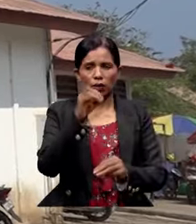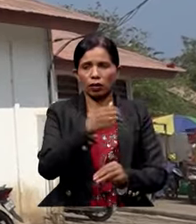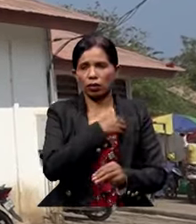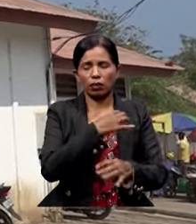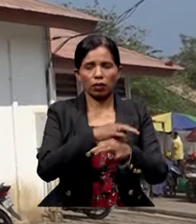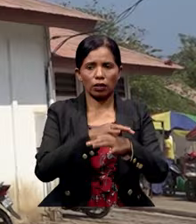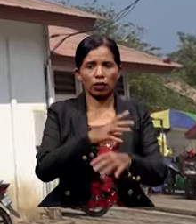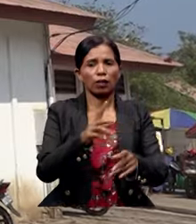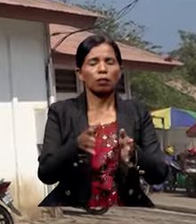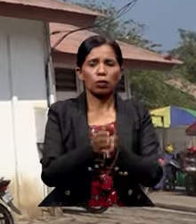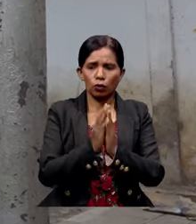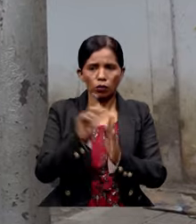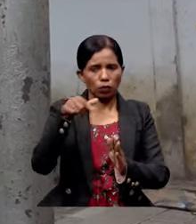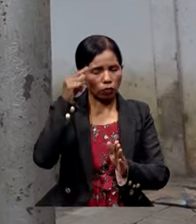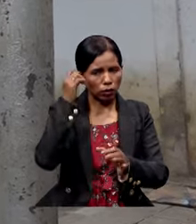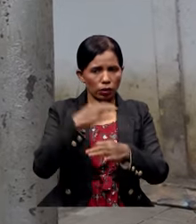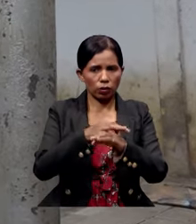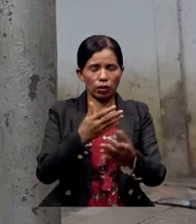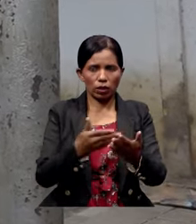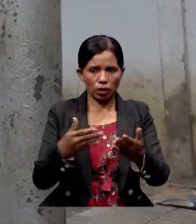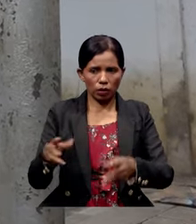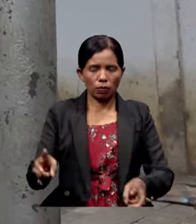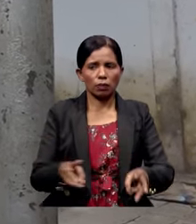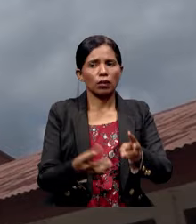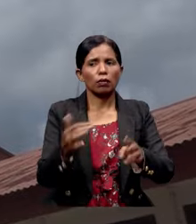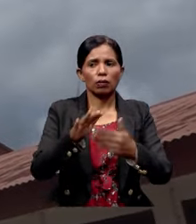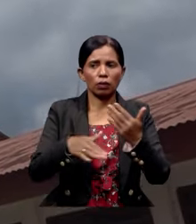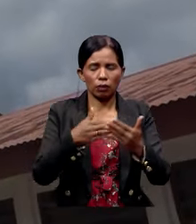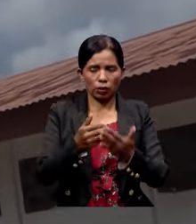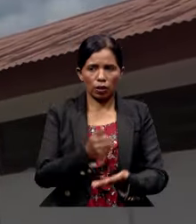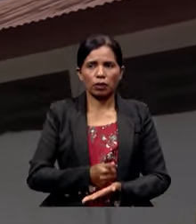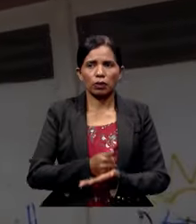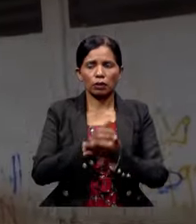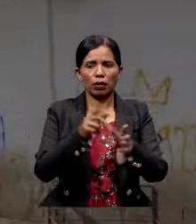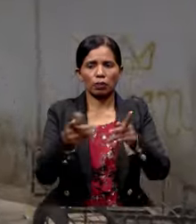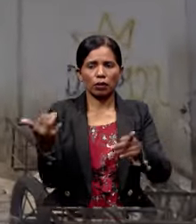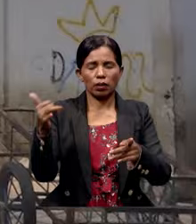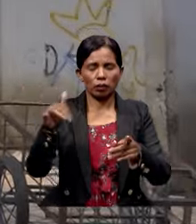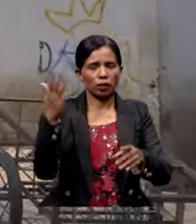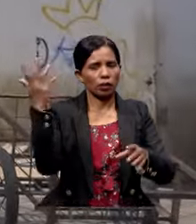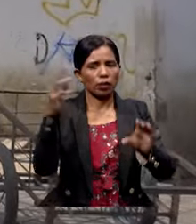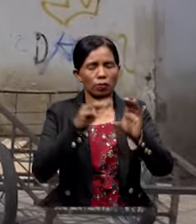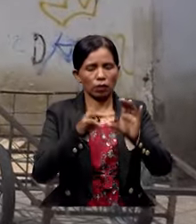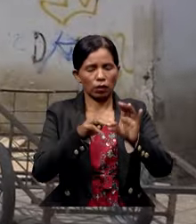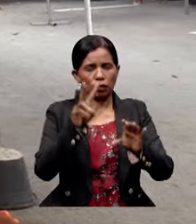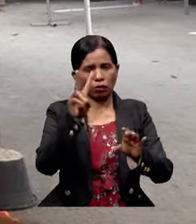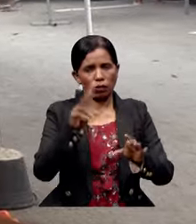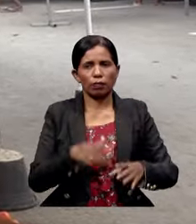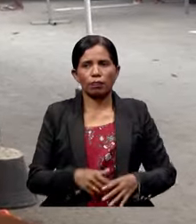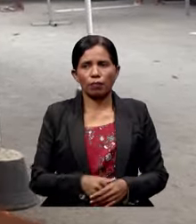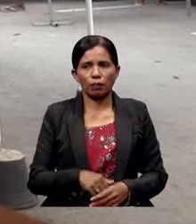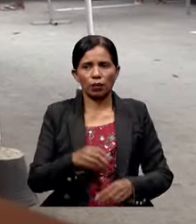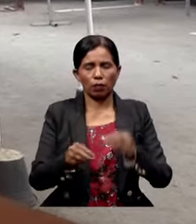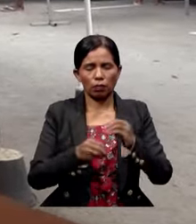mercado ruane husu guvernu atau hadia fasilidade publiku sirane nune bel fasilita vendedor sirah ia mercado ruane. Kona